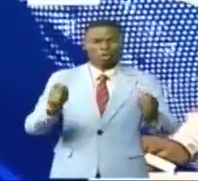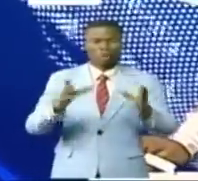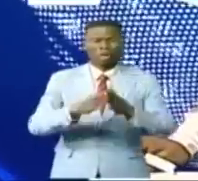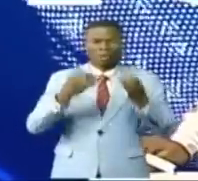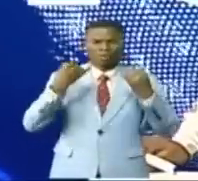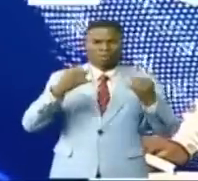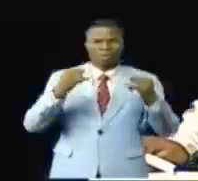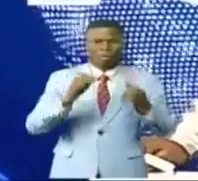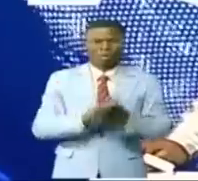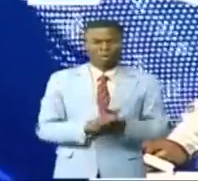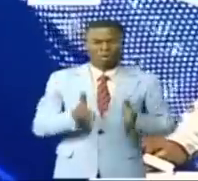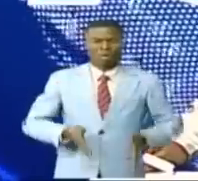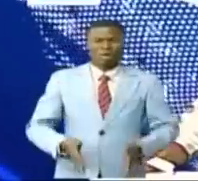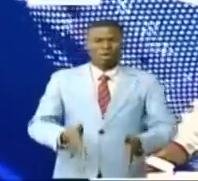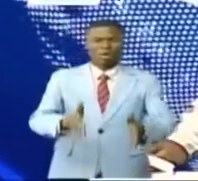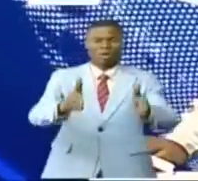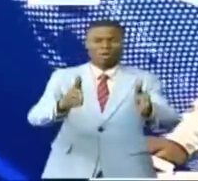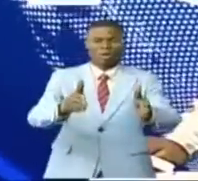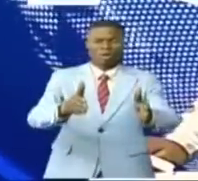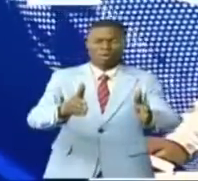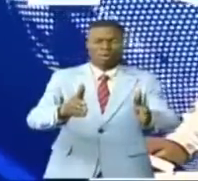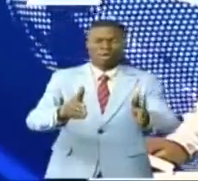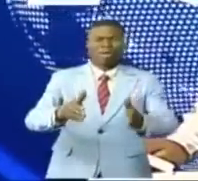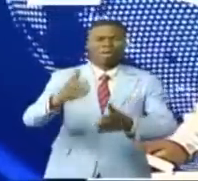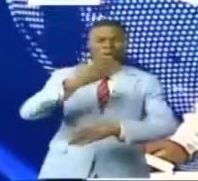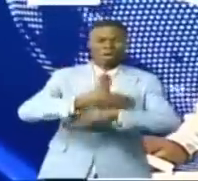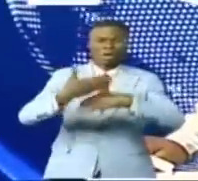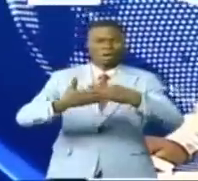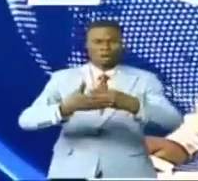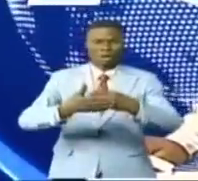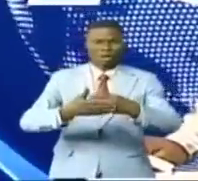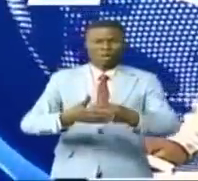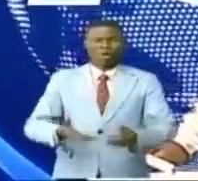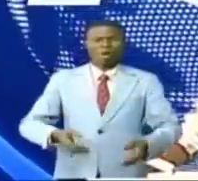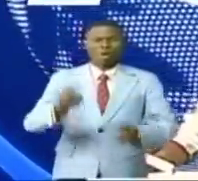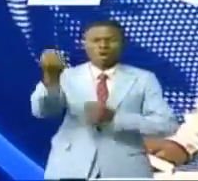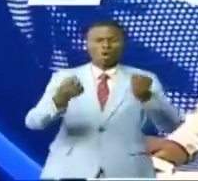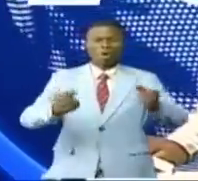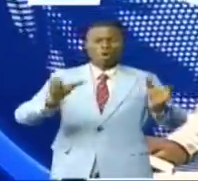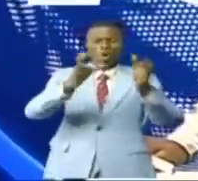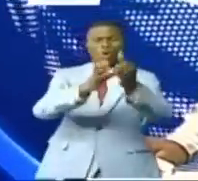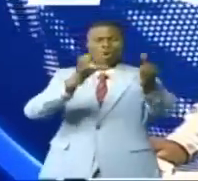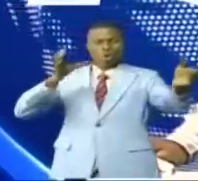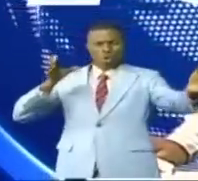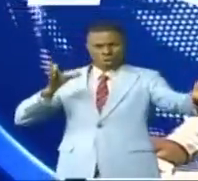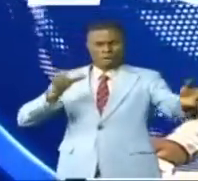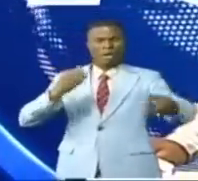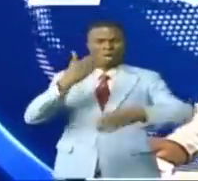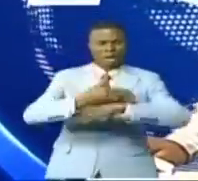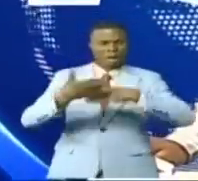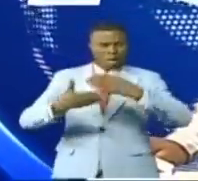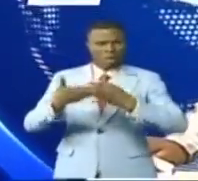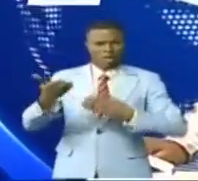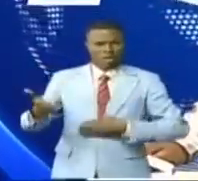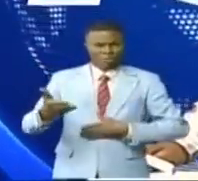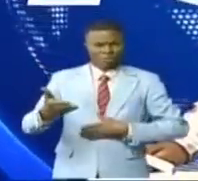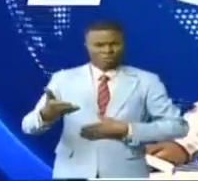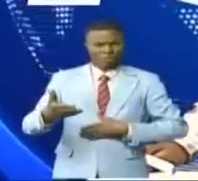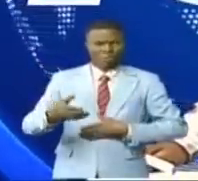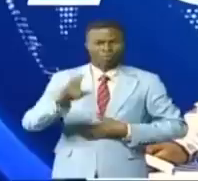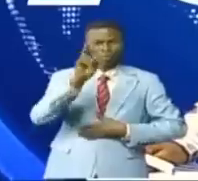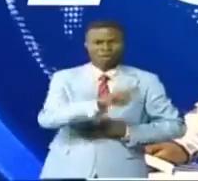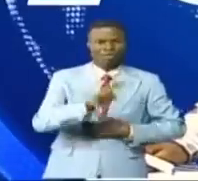l'actualité. Une route de contournement pour l'usage de poids lourds est en pleine construction. Longue de